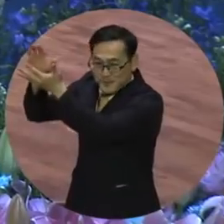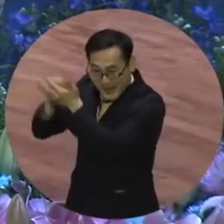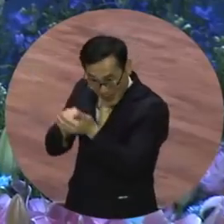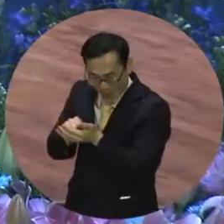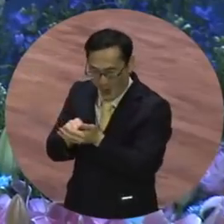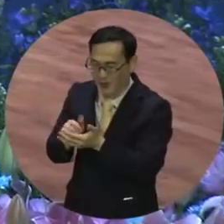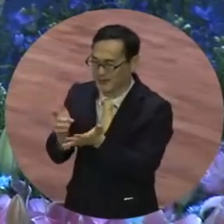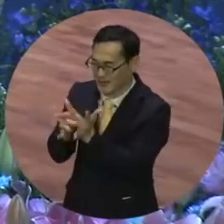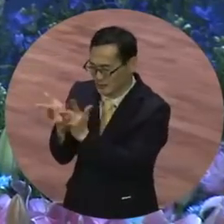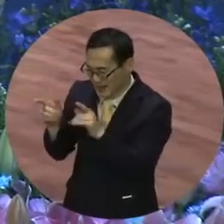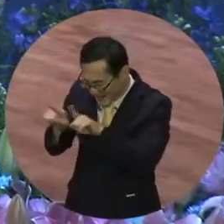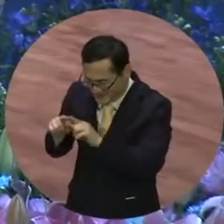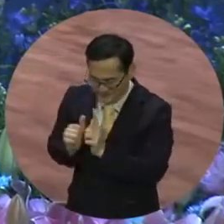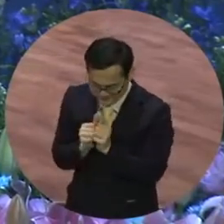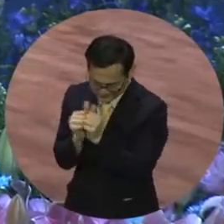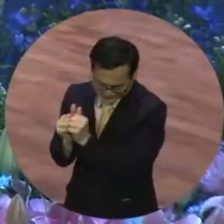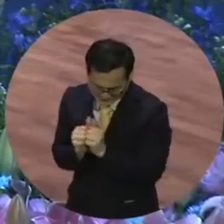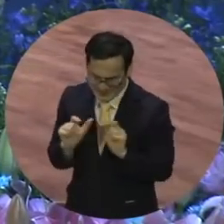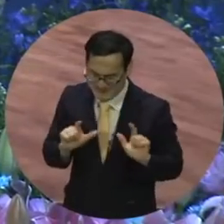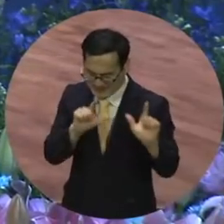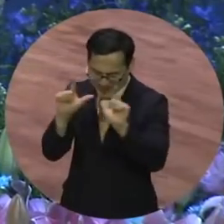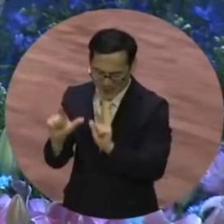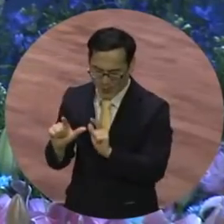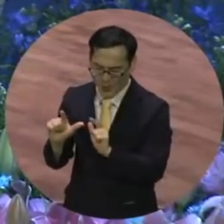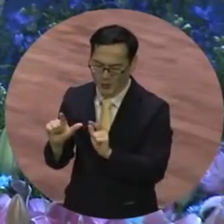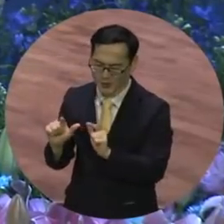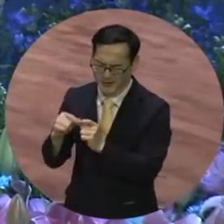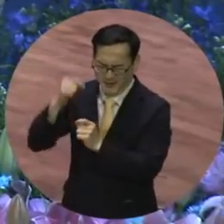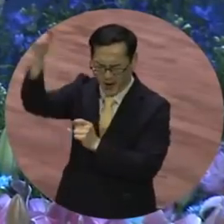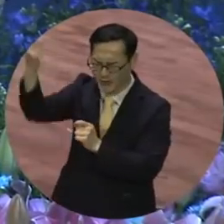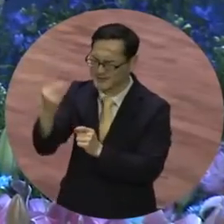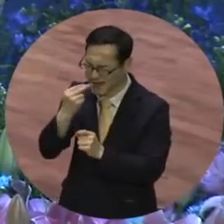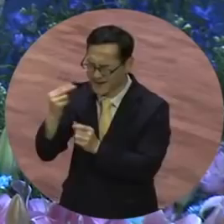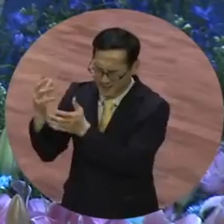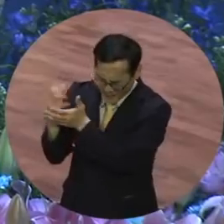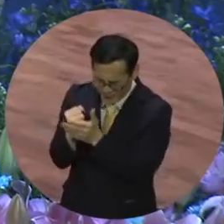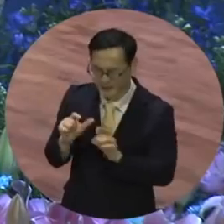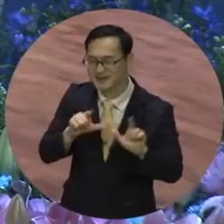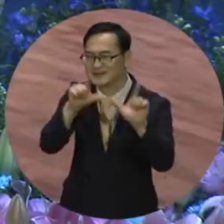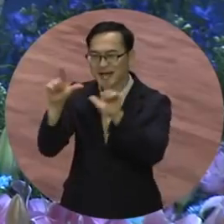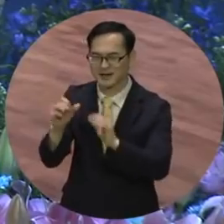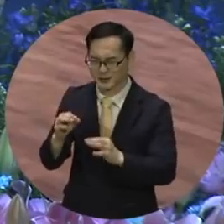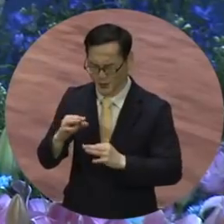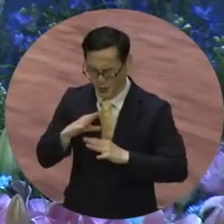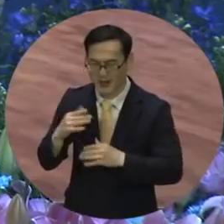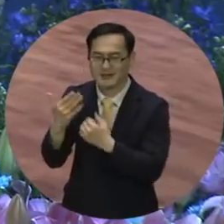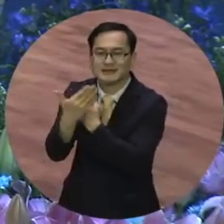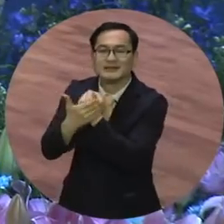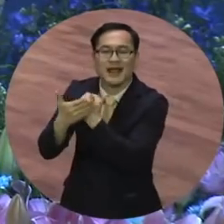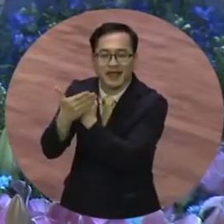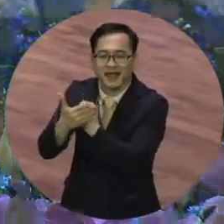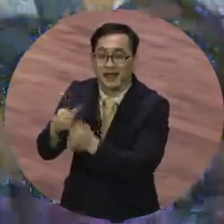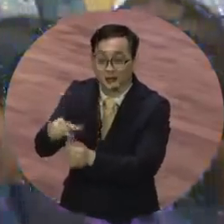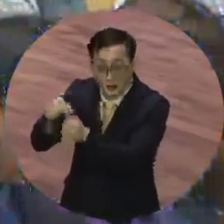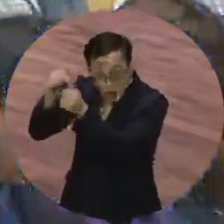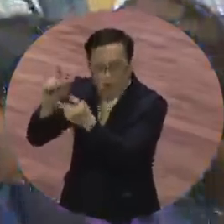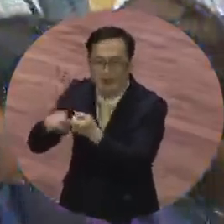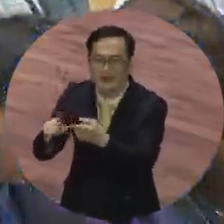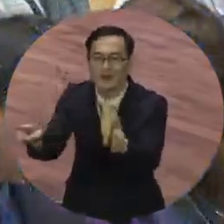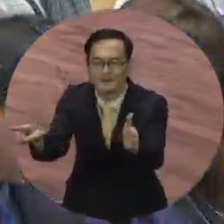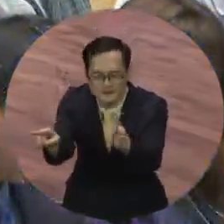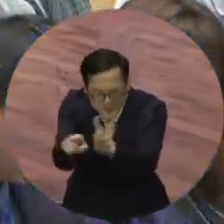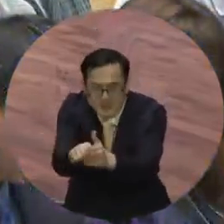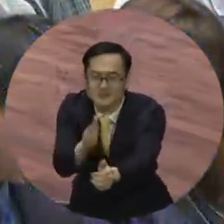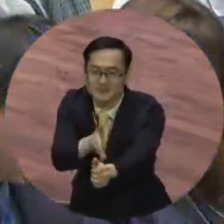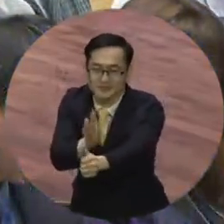살다가 예수 그리스도와 함께 영생 복락을 누리는 이 놀라운 구원의 대열에 들어간 줄 믿으시기 바랍니다.